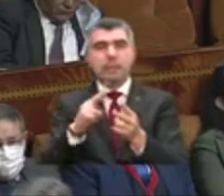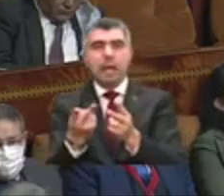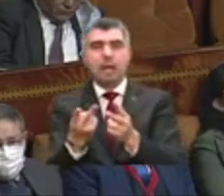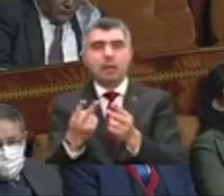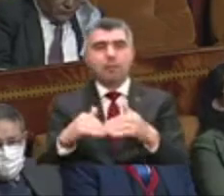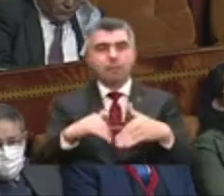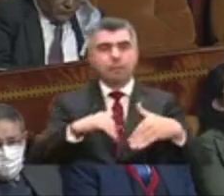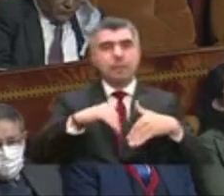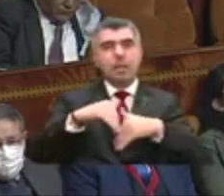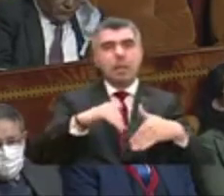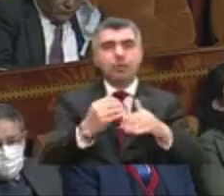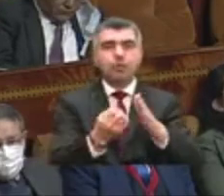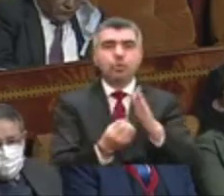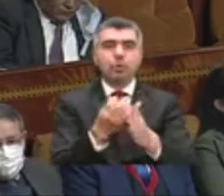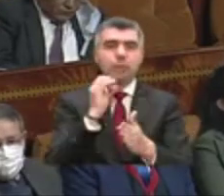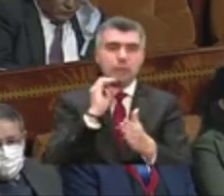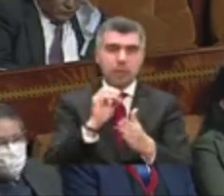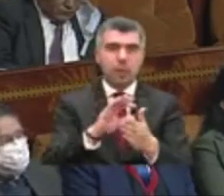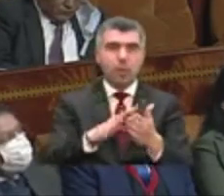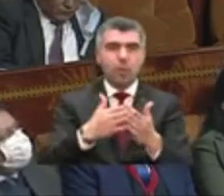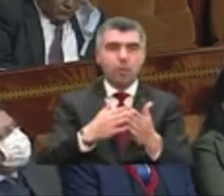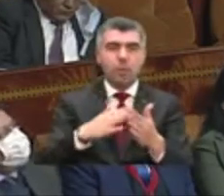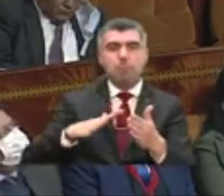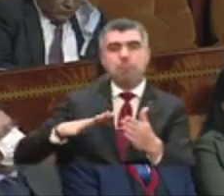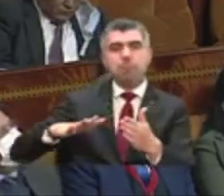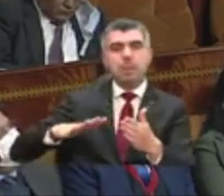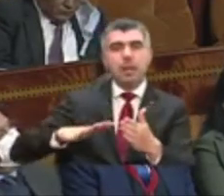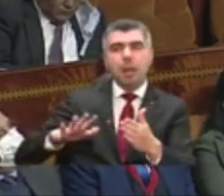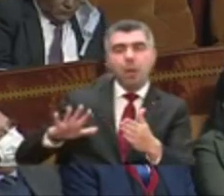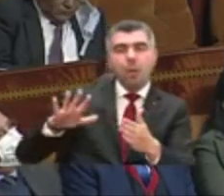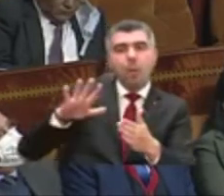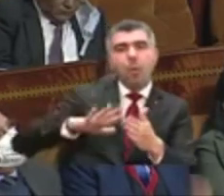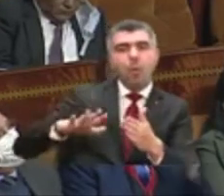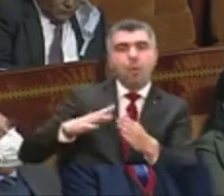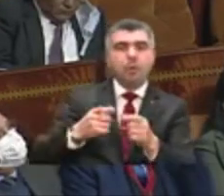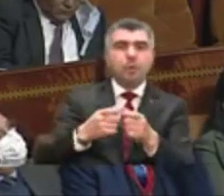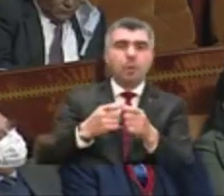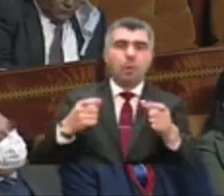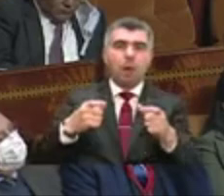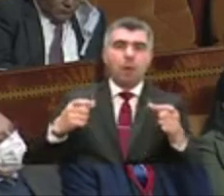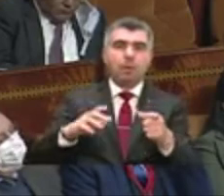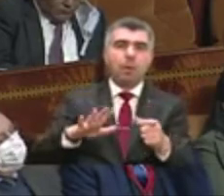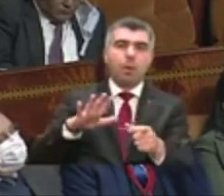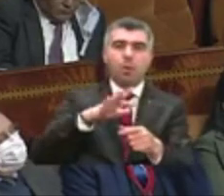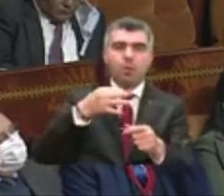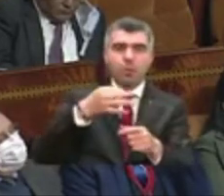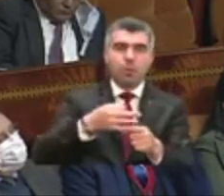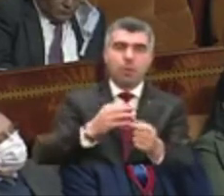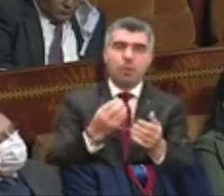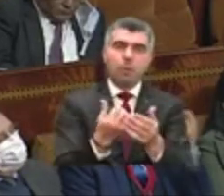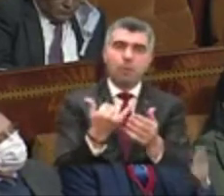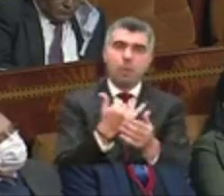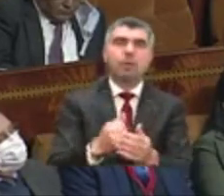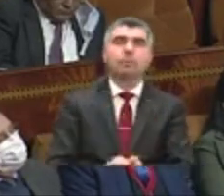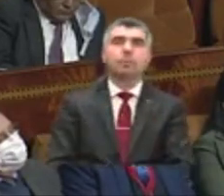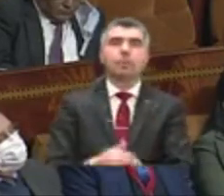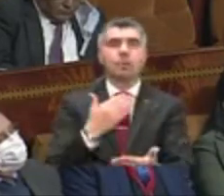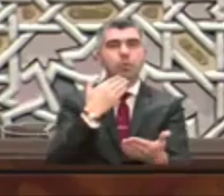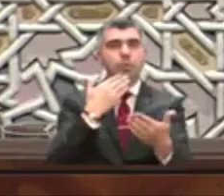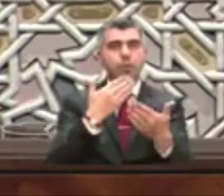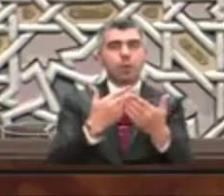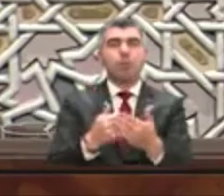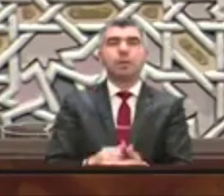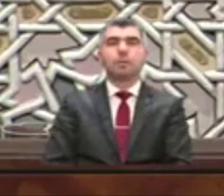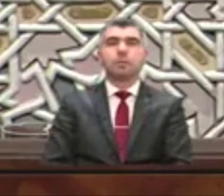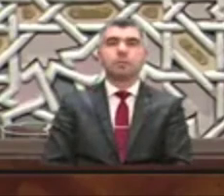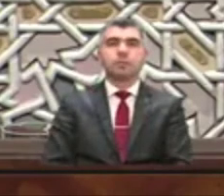التي تتطلع لتصبح إحدى المدن الرائدة في بلادنا بفضل المؤهلات الطبيعية التي تتوفر عليها. شكرا. شكرا